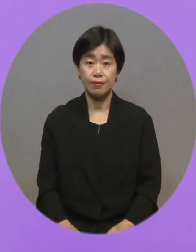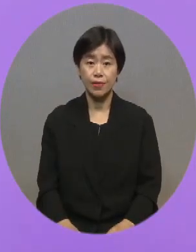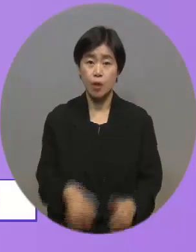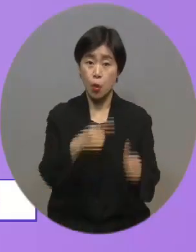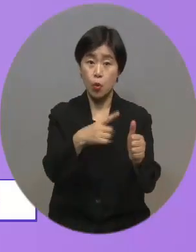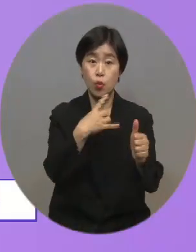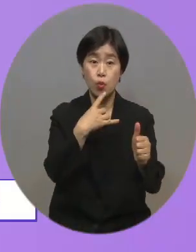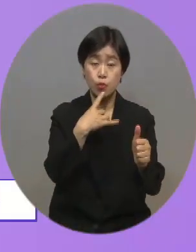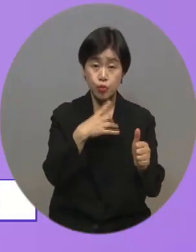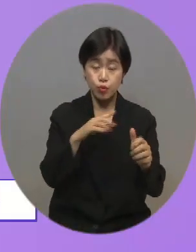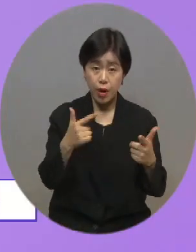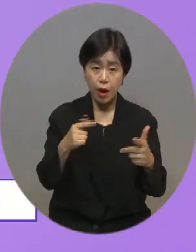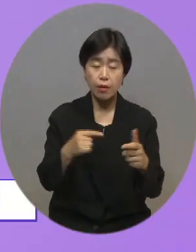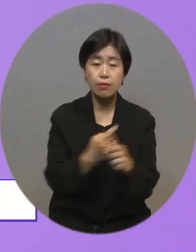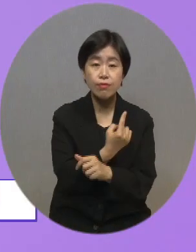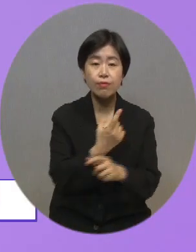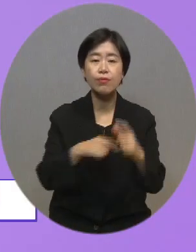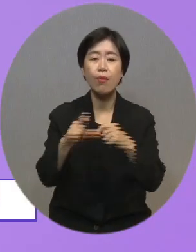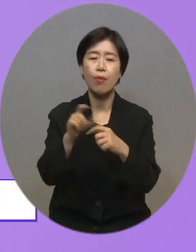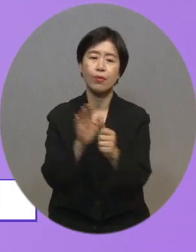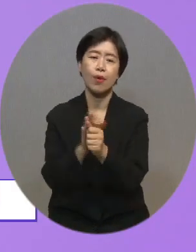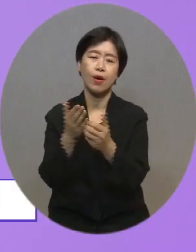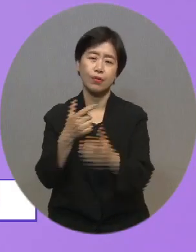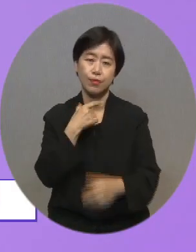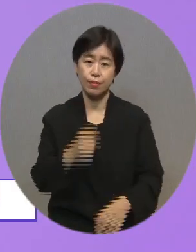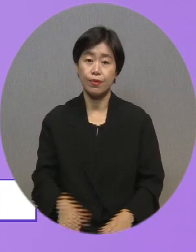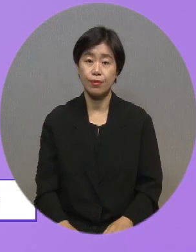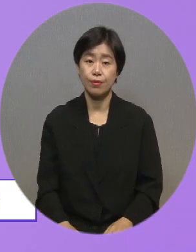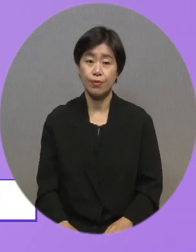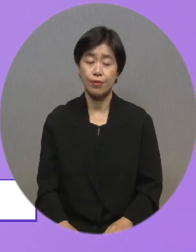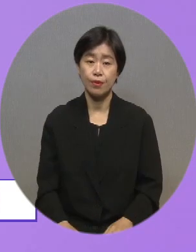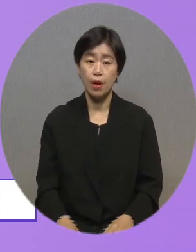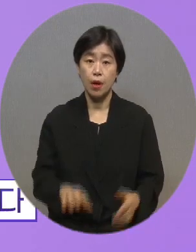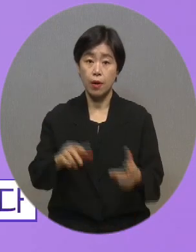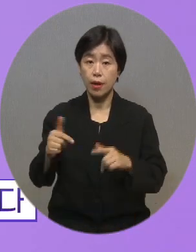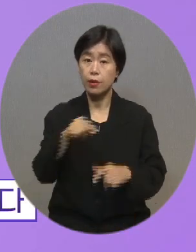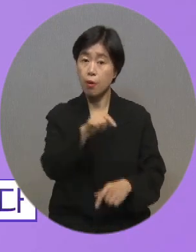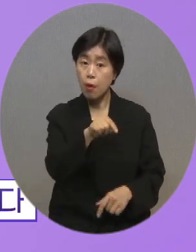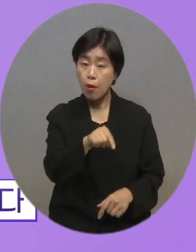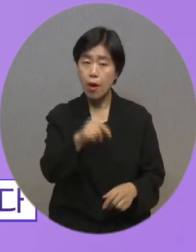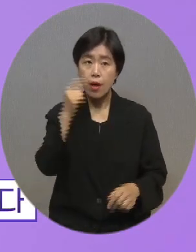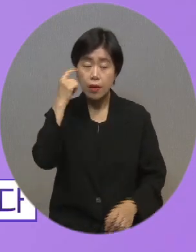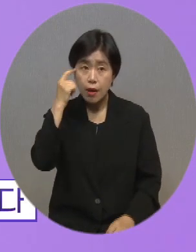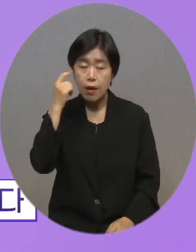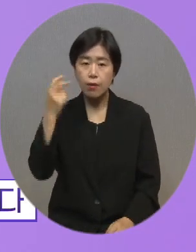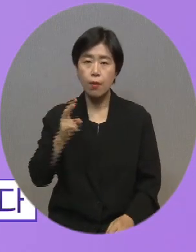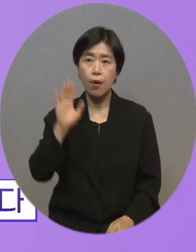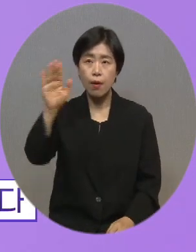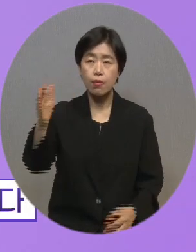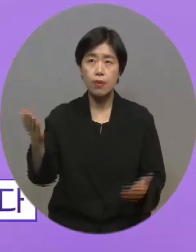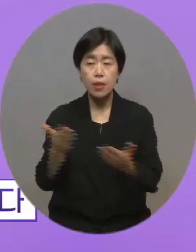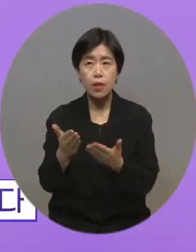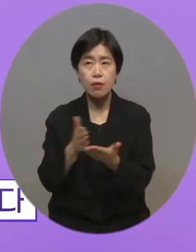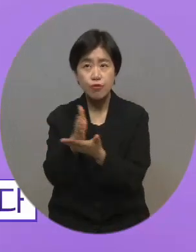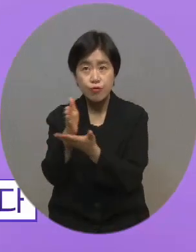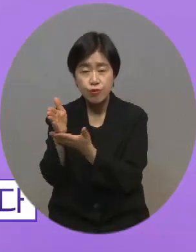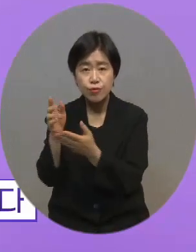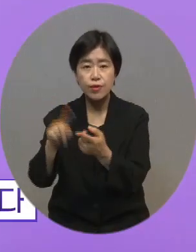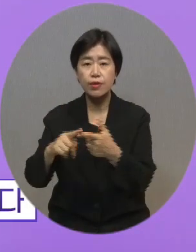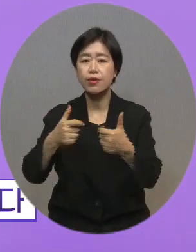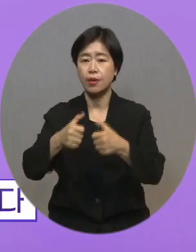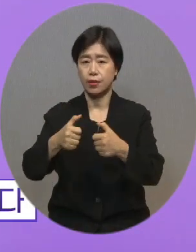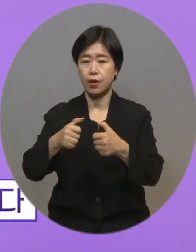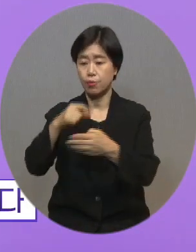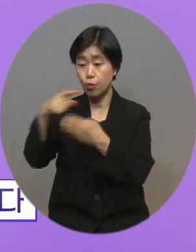네. 한국교육개발원과 그다음에 남북하나재단에서 그런 멘토링 프로그램과 진로 상담 프로그램들 운영해가지고요. 지금까지